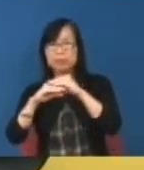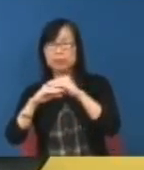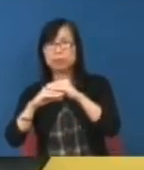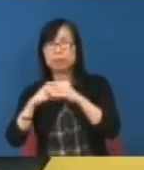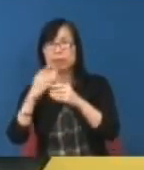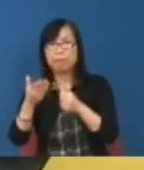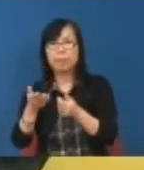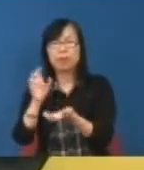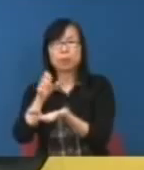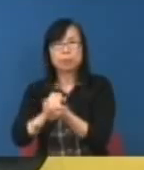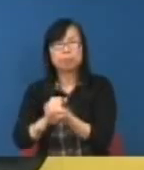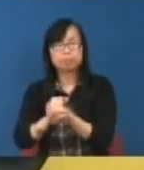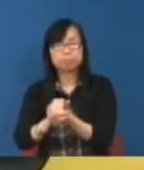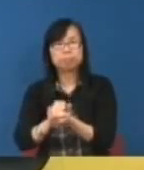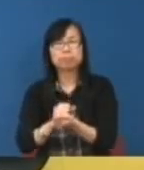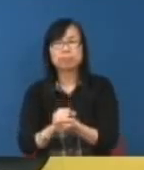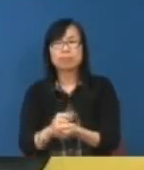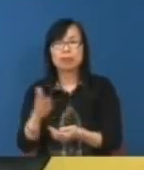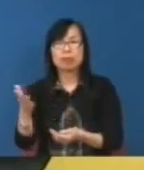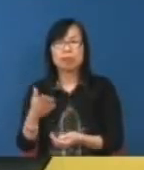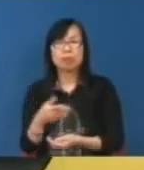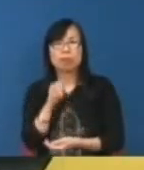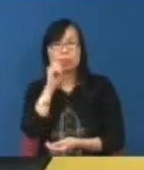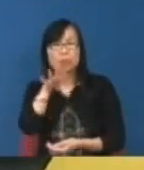吸納了，這樣真的很好笑啊。